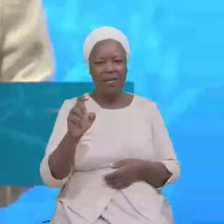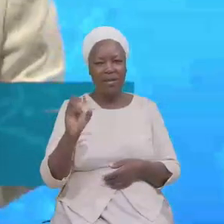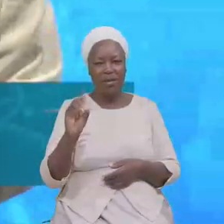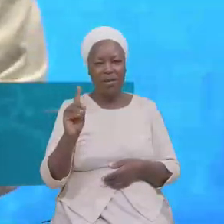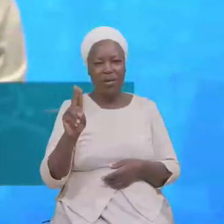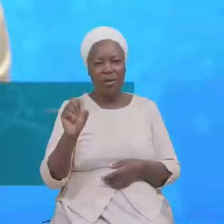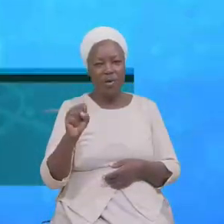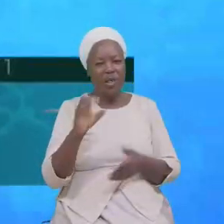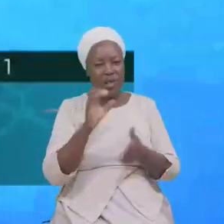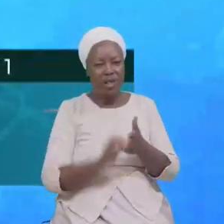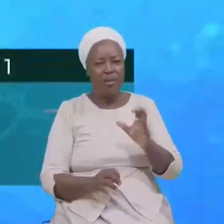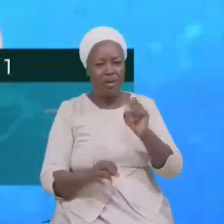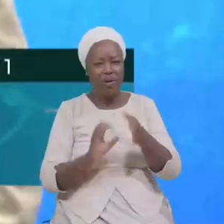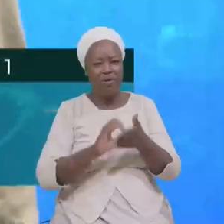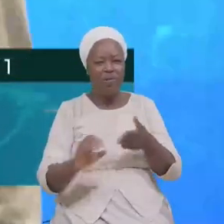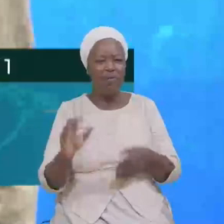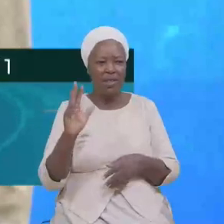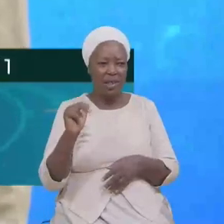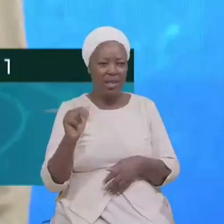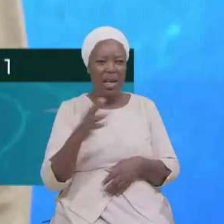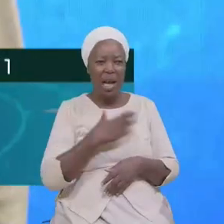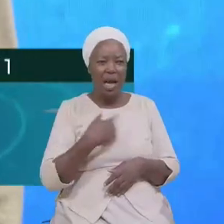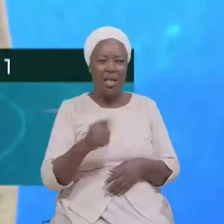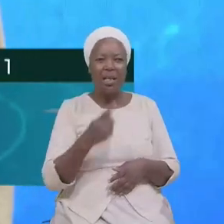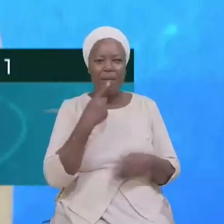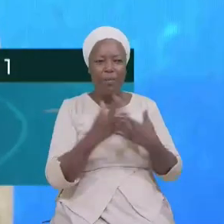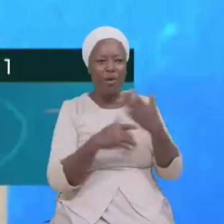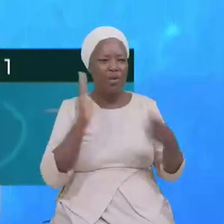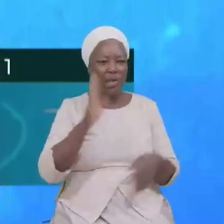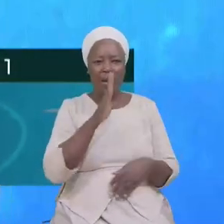13. Exode 12, 13.